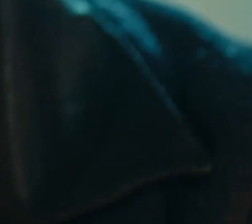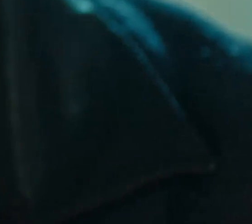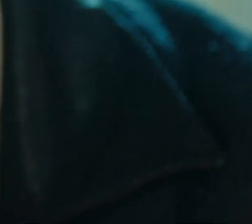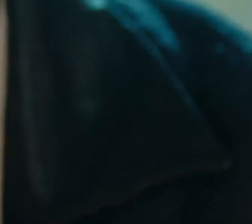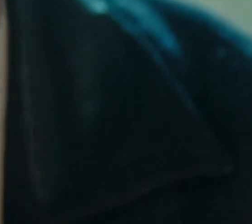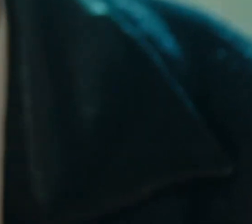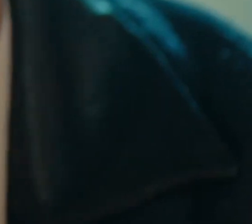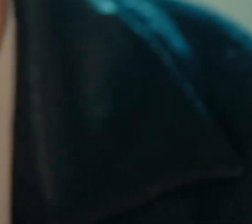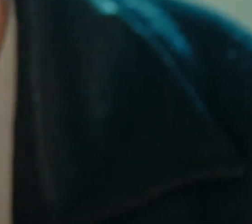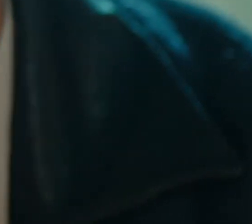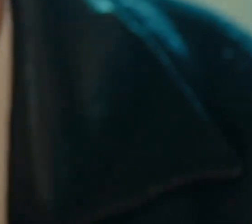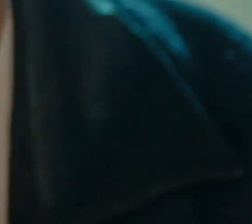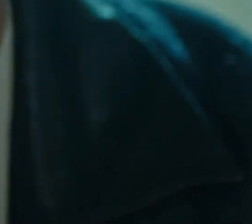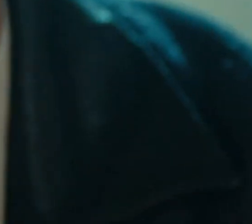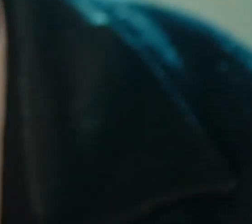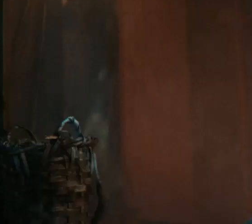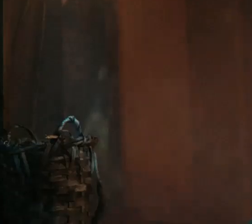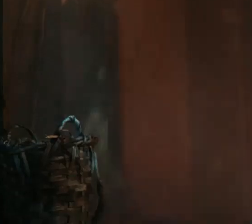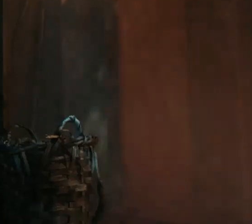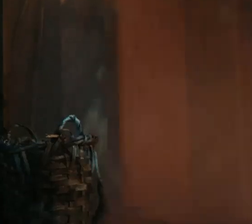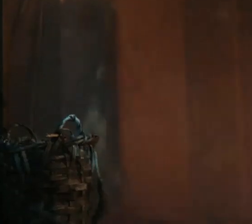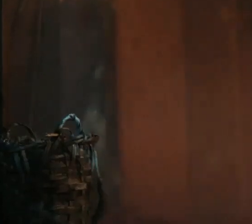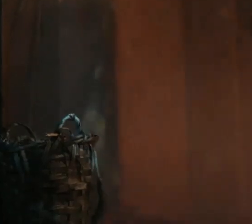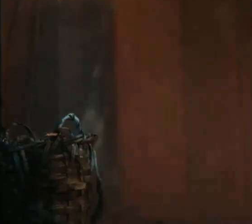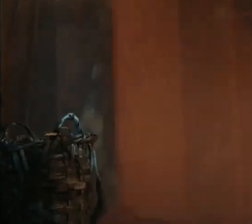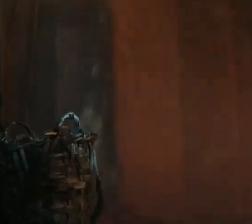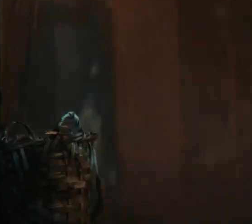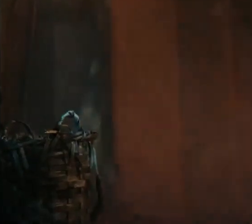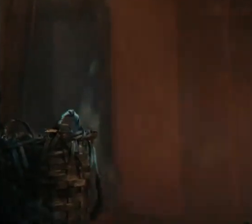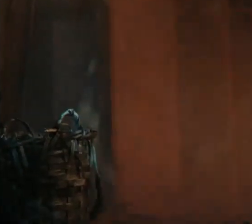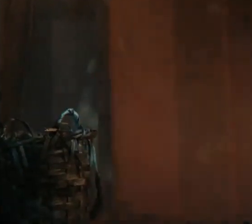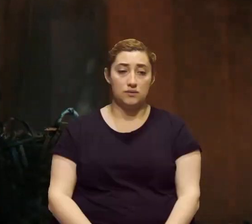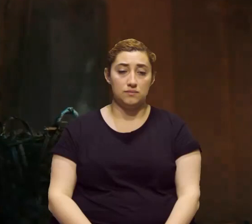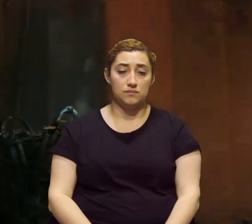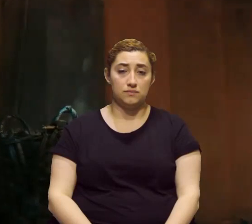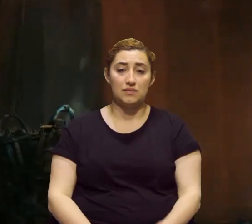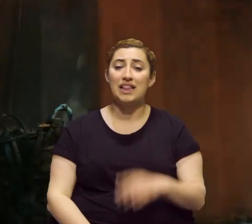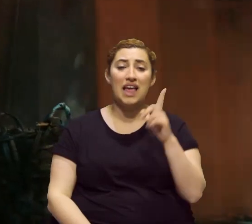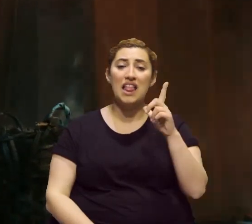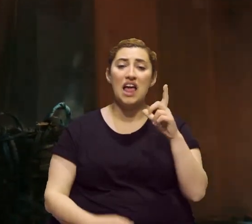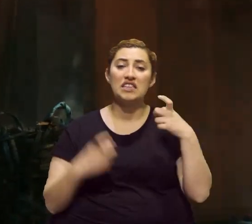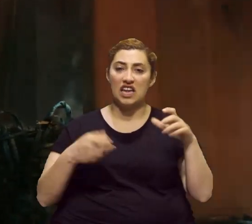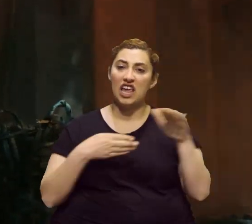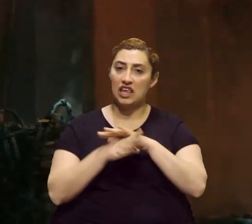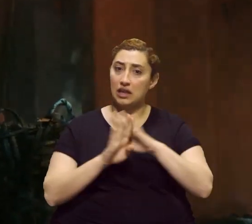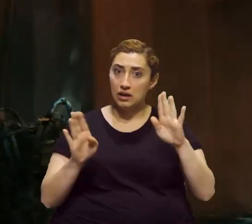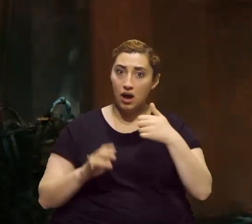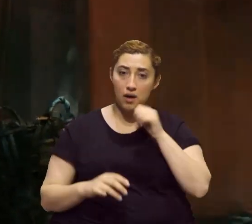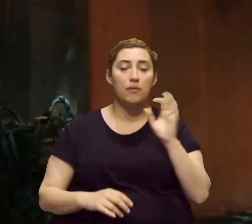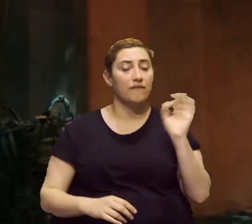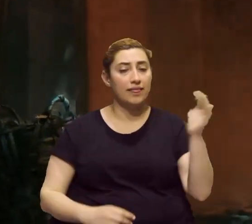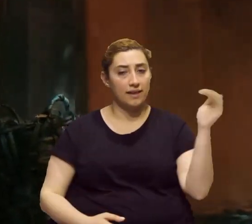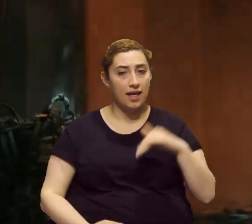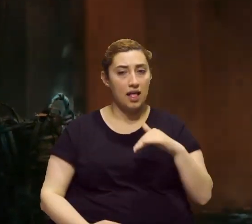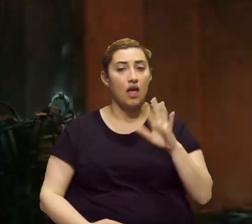Cemil loş bir mahzende. Leyla saraya girdi değil mi? Evet